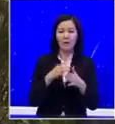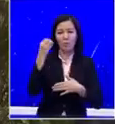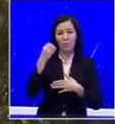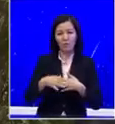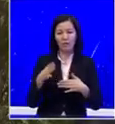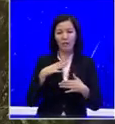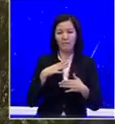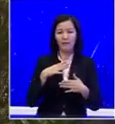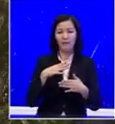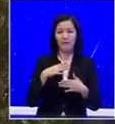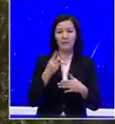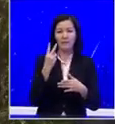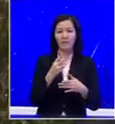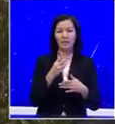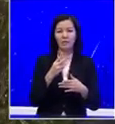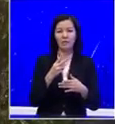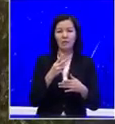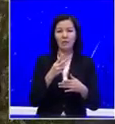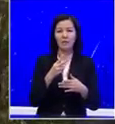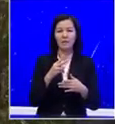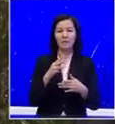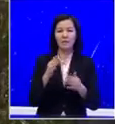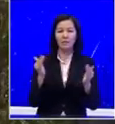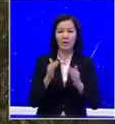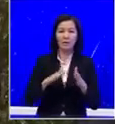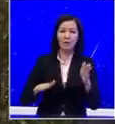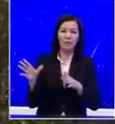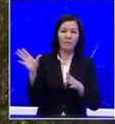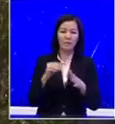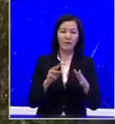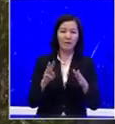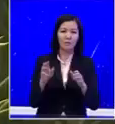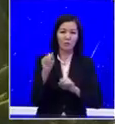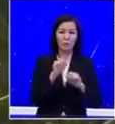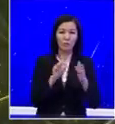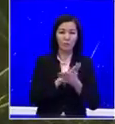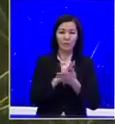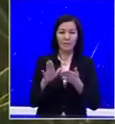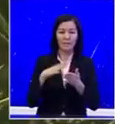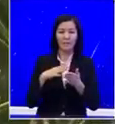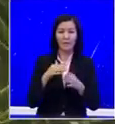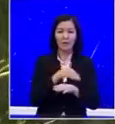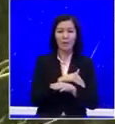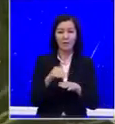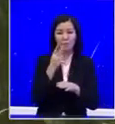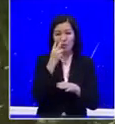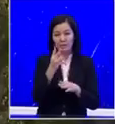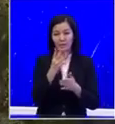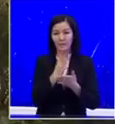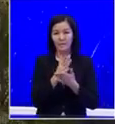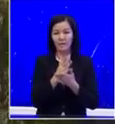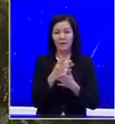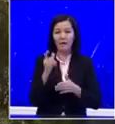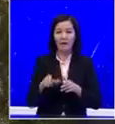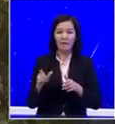бар, екінші микрорайон, үшінші микрорайон бәрін біз уже жасап тастадық дезинфекциясын. Көшелерінмен жаңағы адам